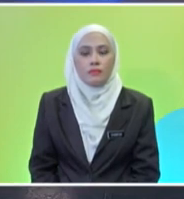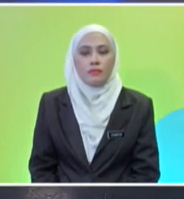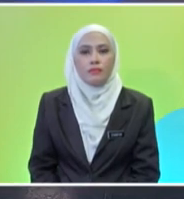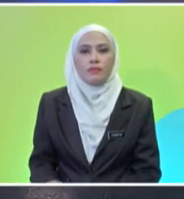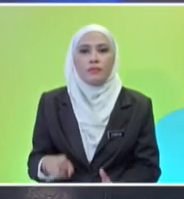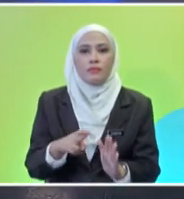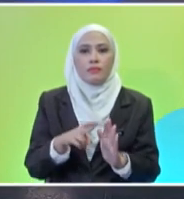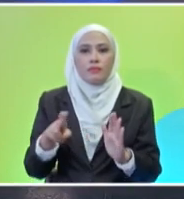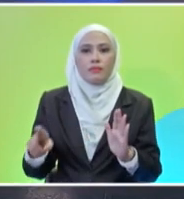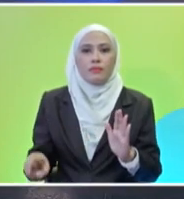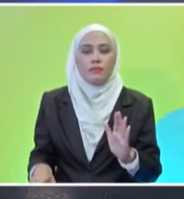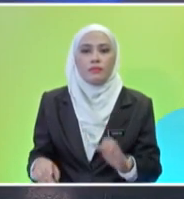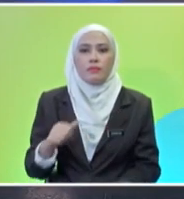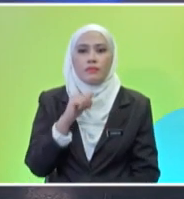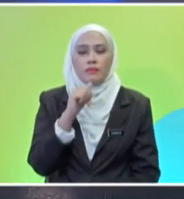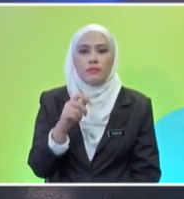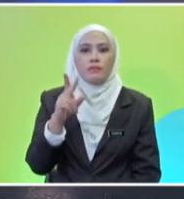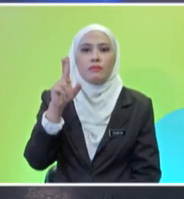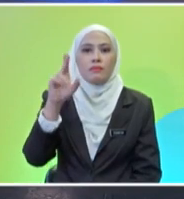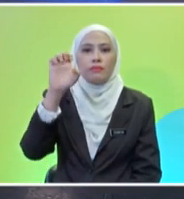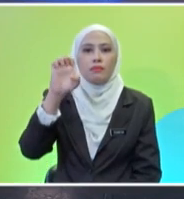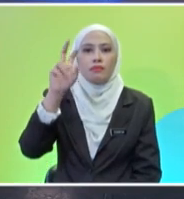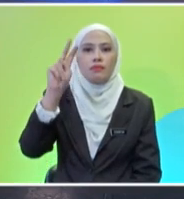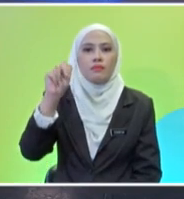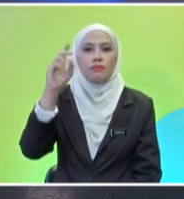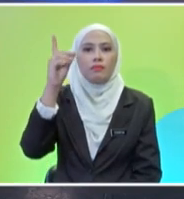Betul kan bukan rendang rendang